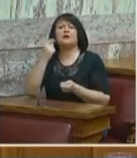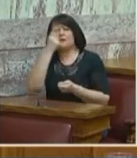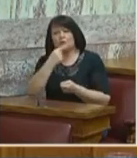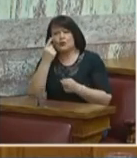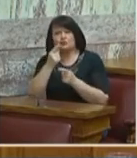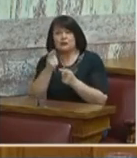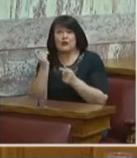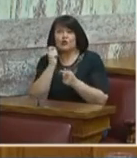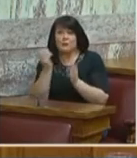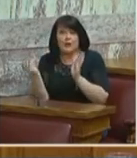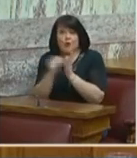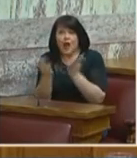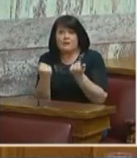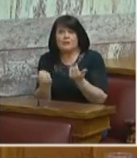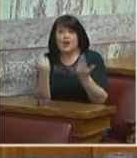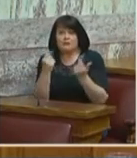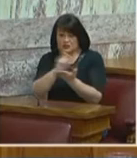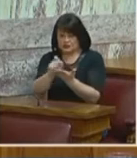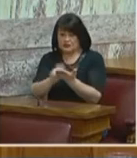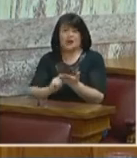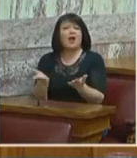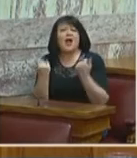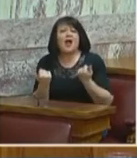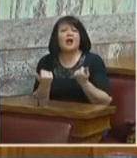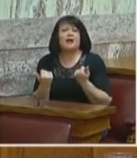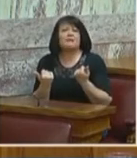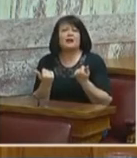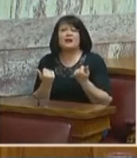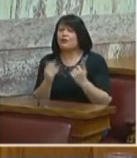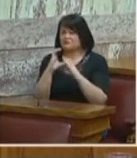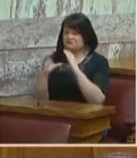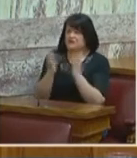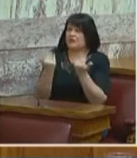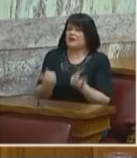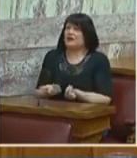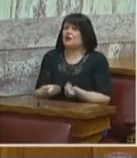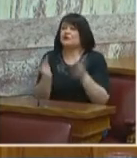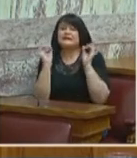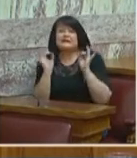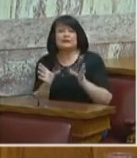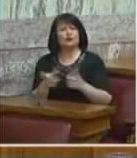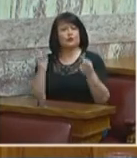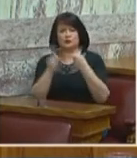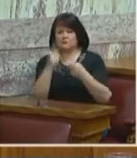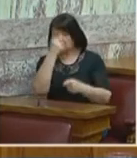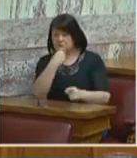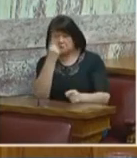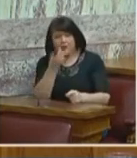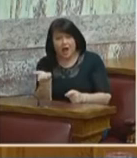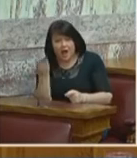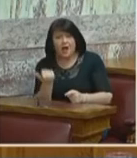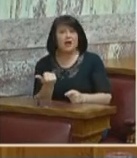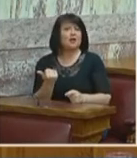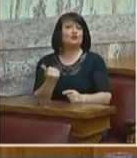αναφέρομαι. Δεν αναφέρομαι γιατί ούτε μία επικοινωνία είχα μαζί τους. Ούτε προσωπικές συναντήσεις, ούτε οποιασδήποτε μορφής